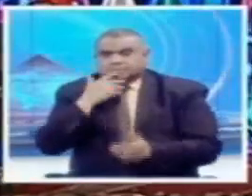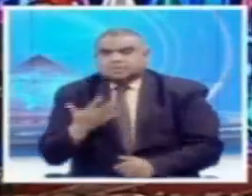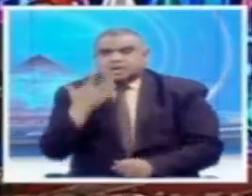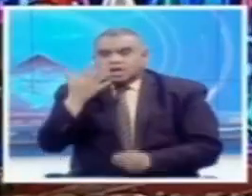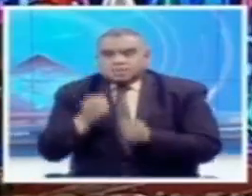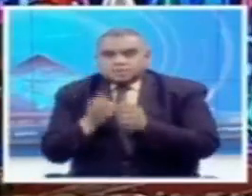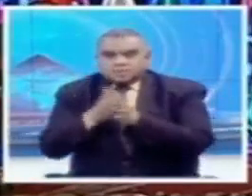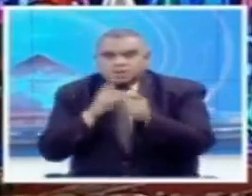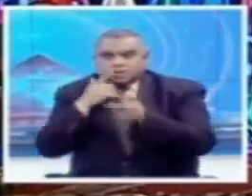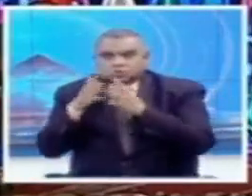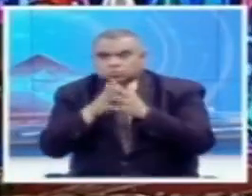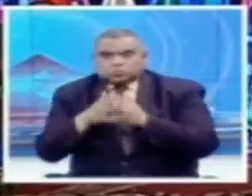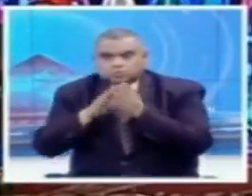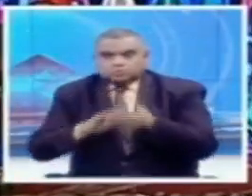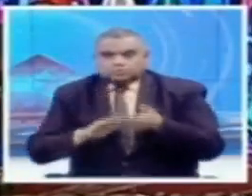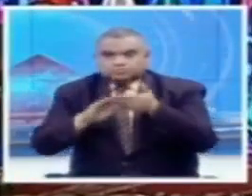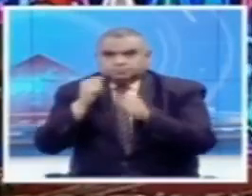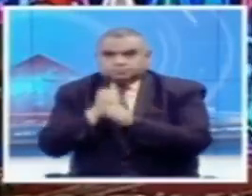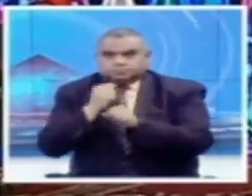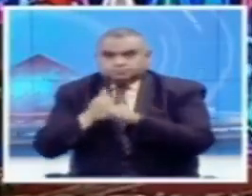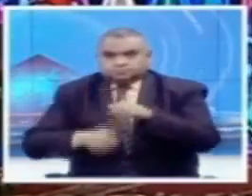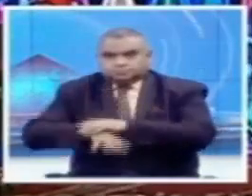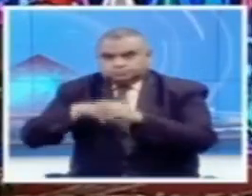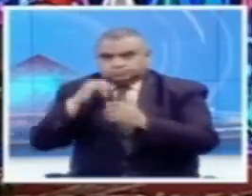المصرية دائما هي